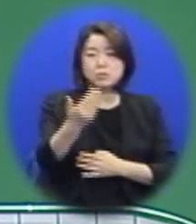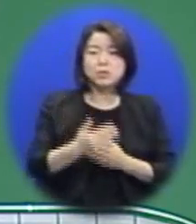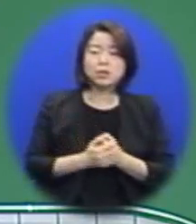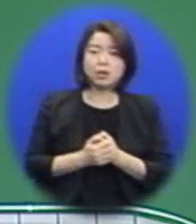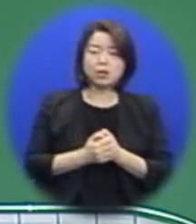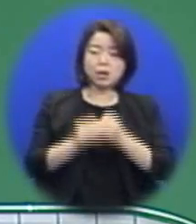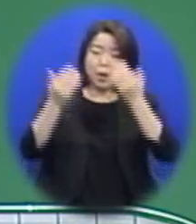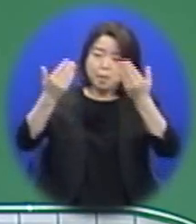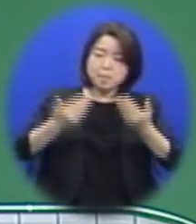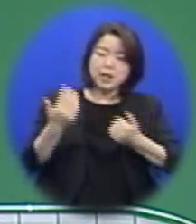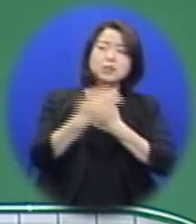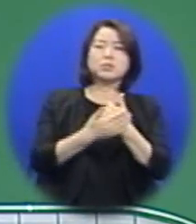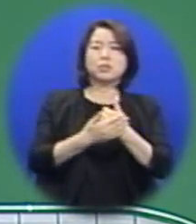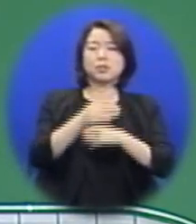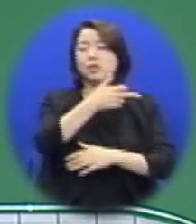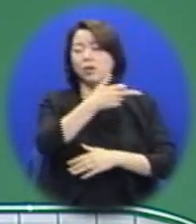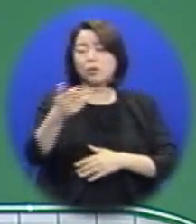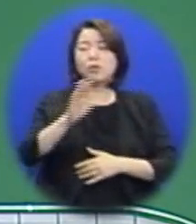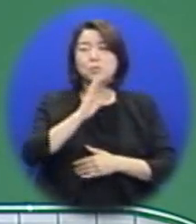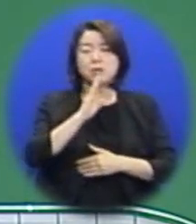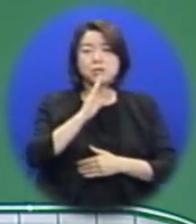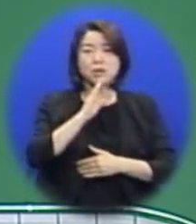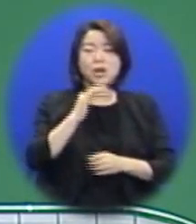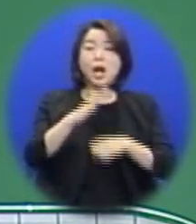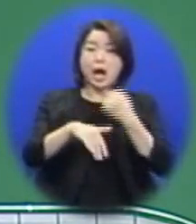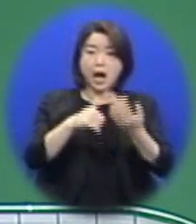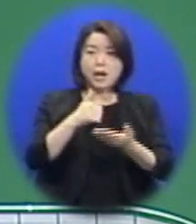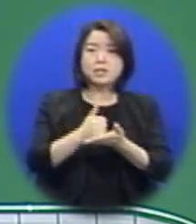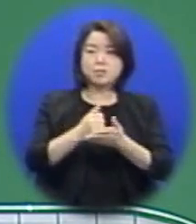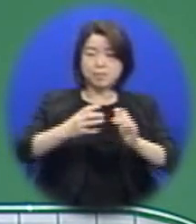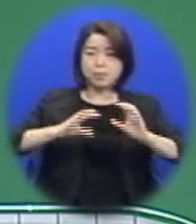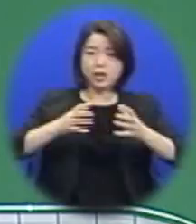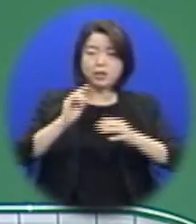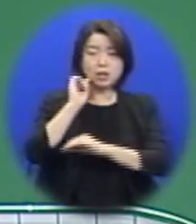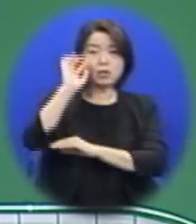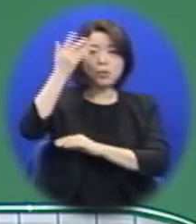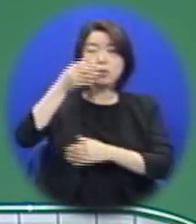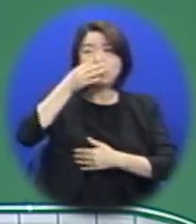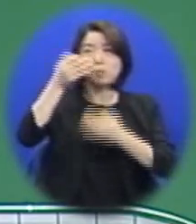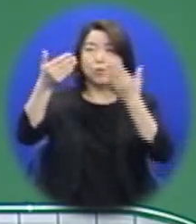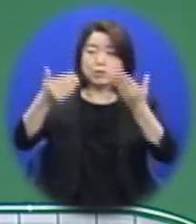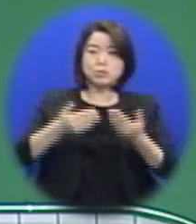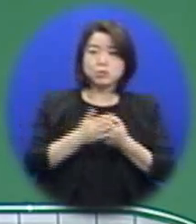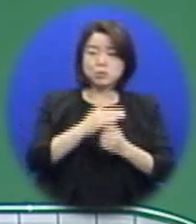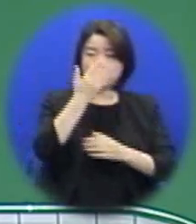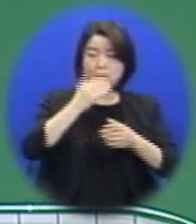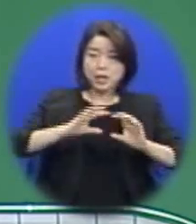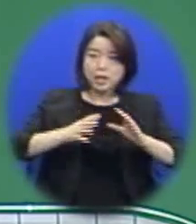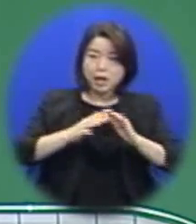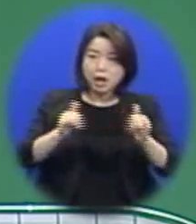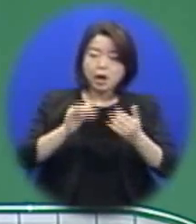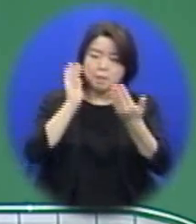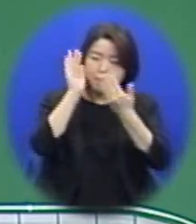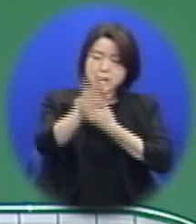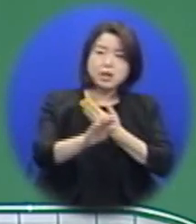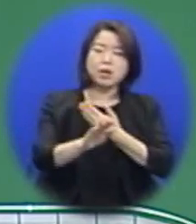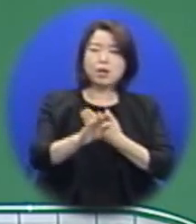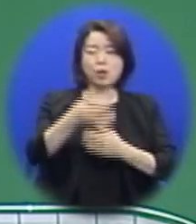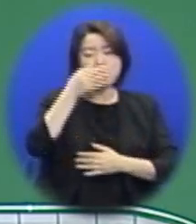받은 은혜는 너무 커요. 하나님께서 하나님의 나라의 영광도 보여주시고 이스라엘의 미래도